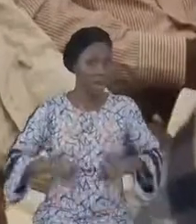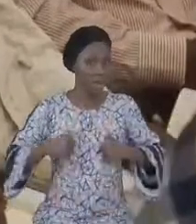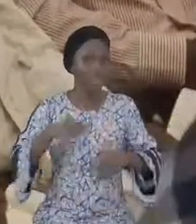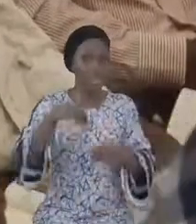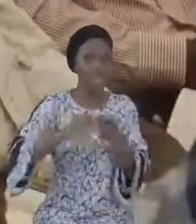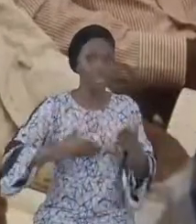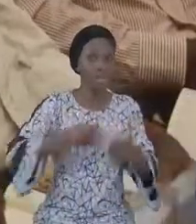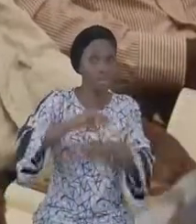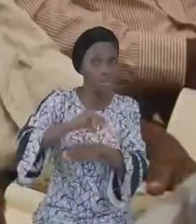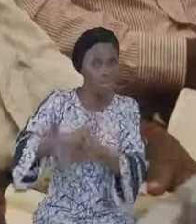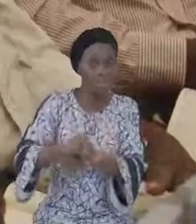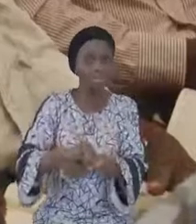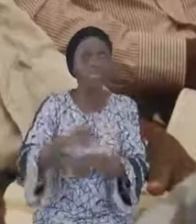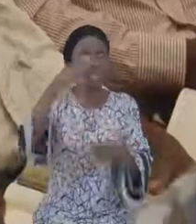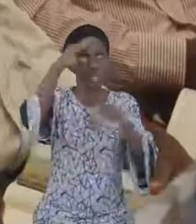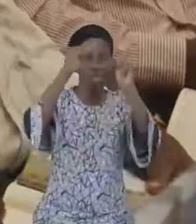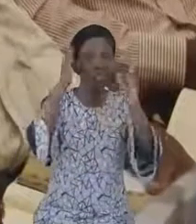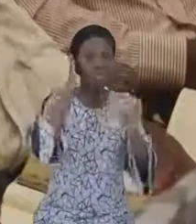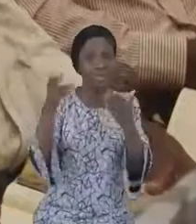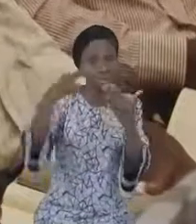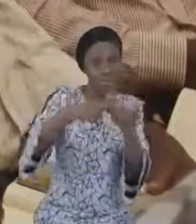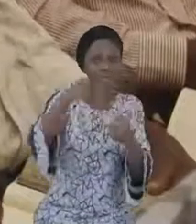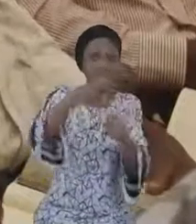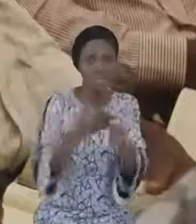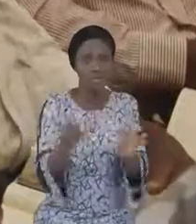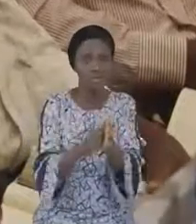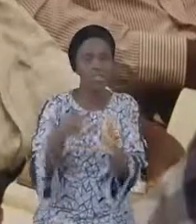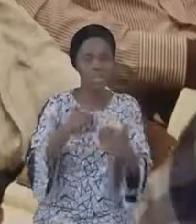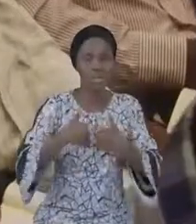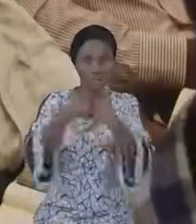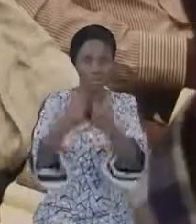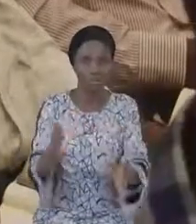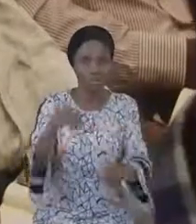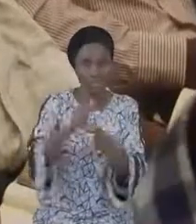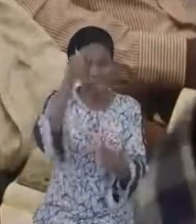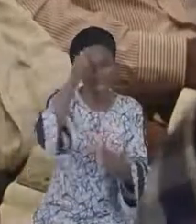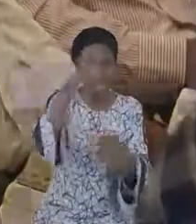Il restaurera tout ce que nous avons perdu en Adam.